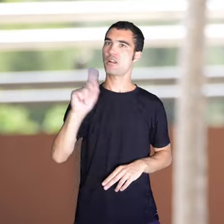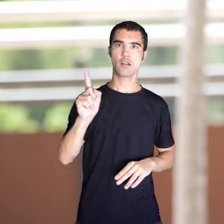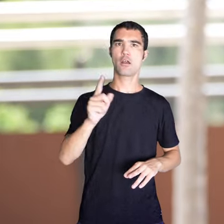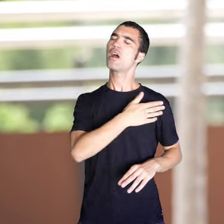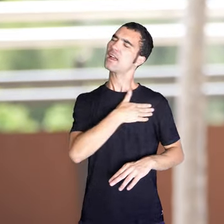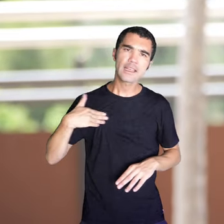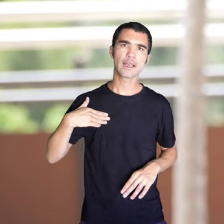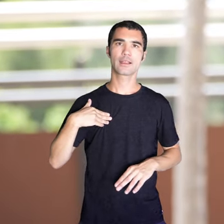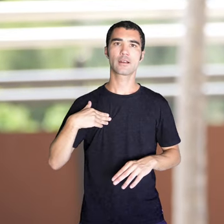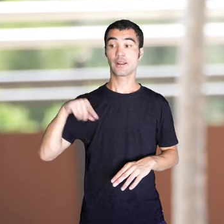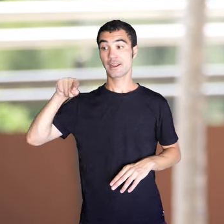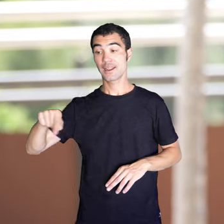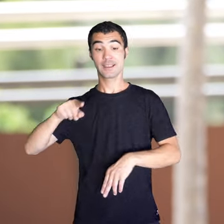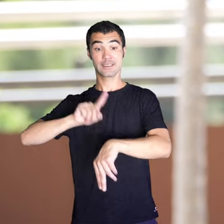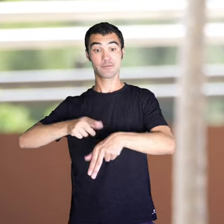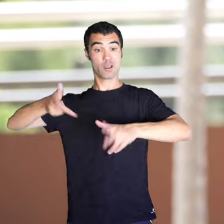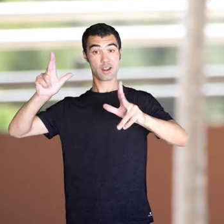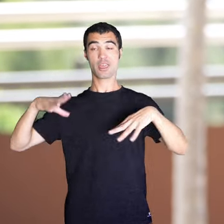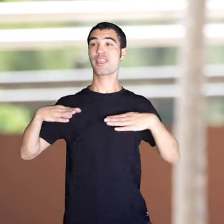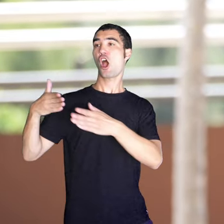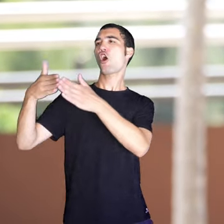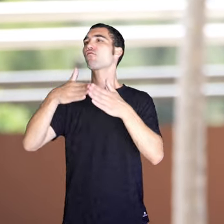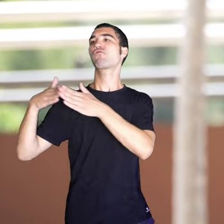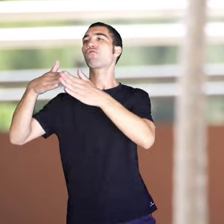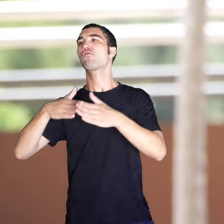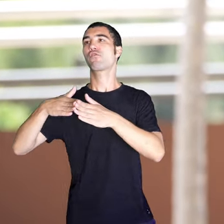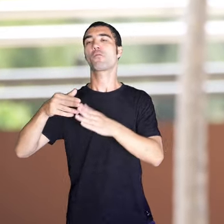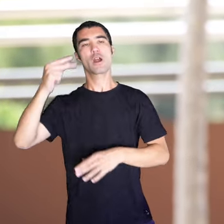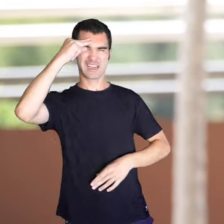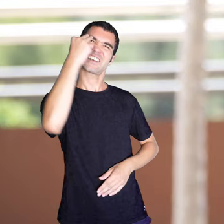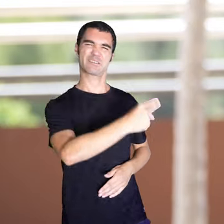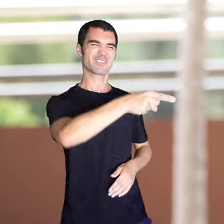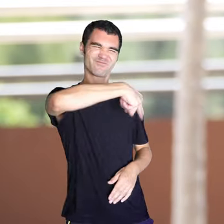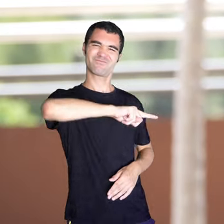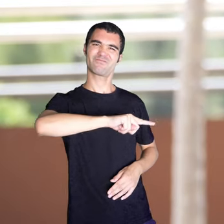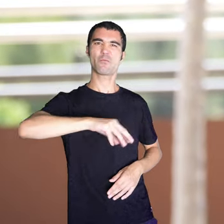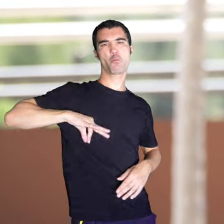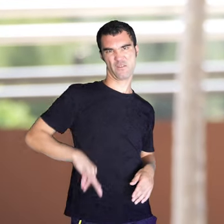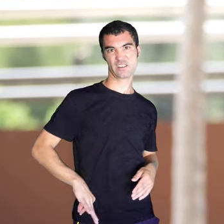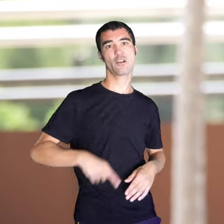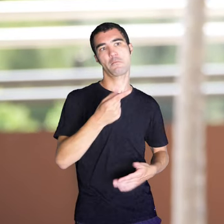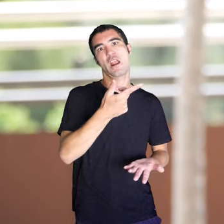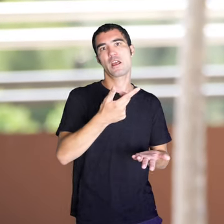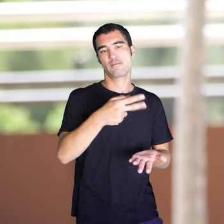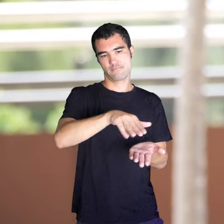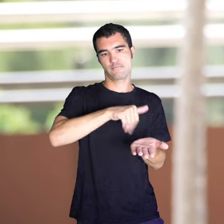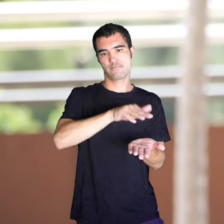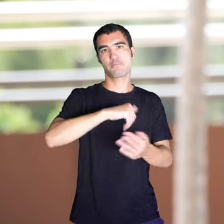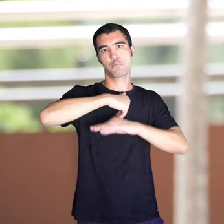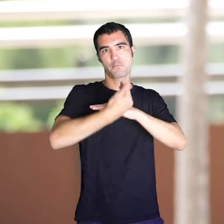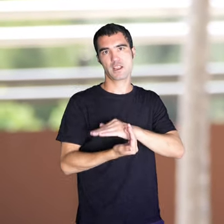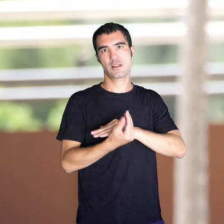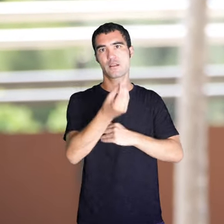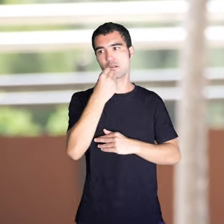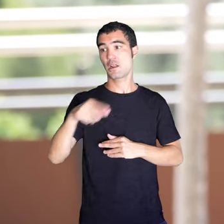de respecte del recreista que ara en el professional que s'hi ha de guanyar la vida. El recreista